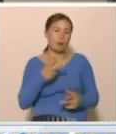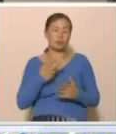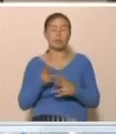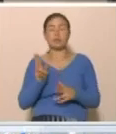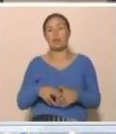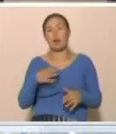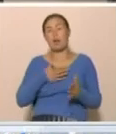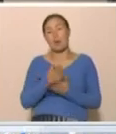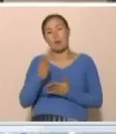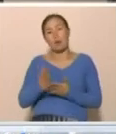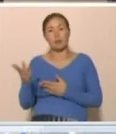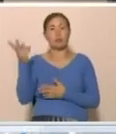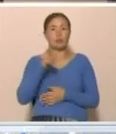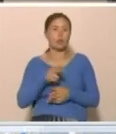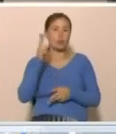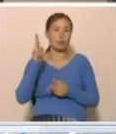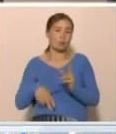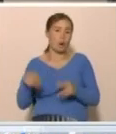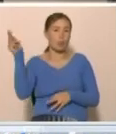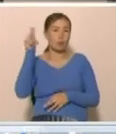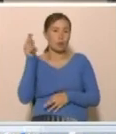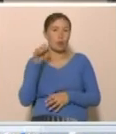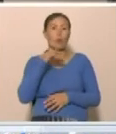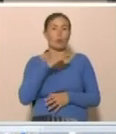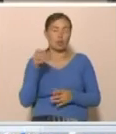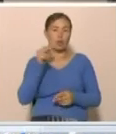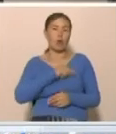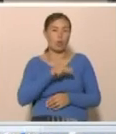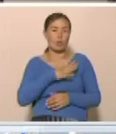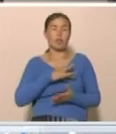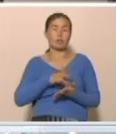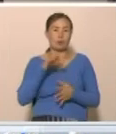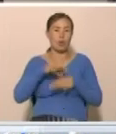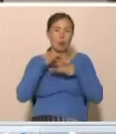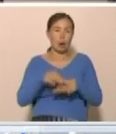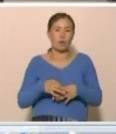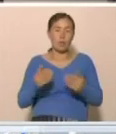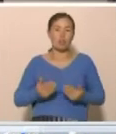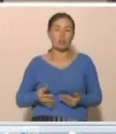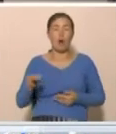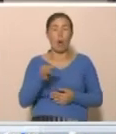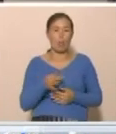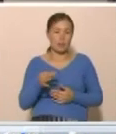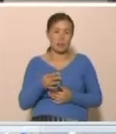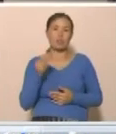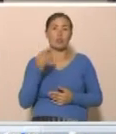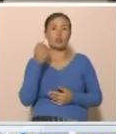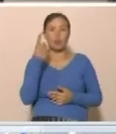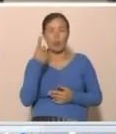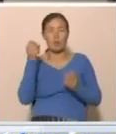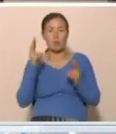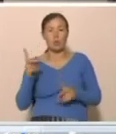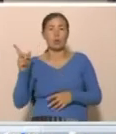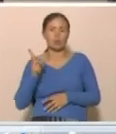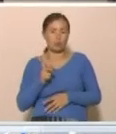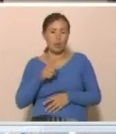научно-образовательному направлению. Двое из закончивших обучение уже работают в нашем центре и проводят приемы для жителей области. Еще один из специалистов